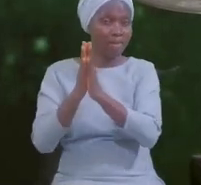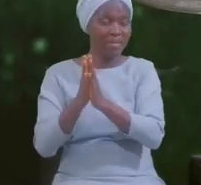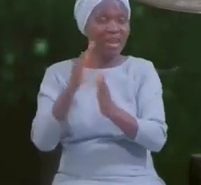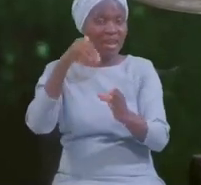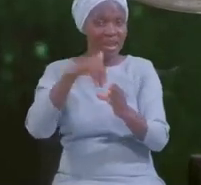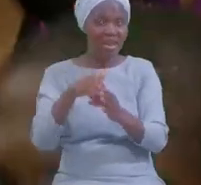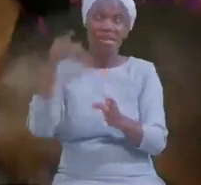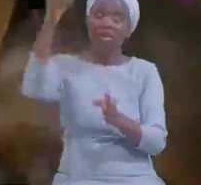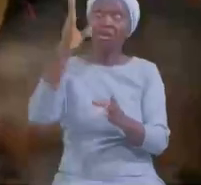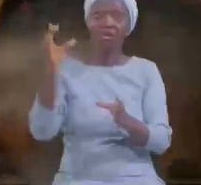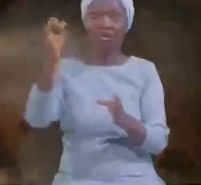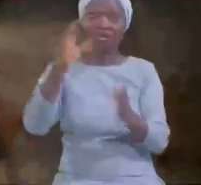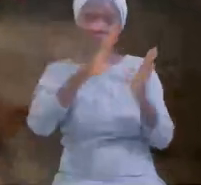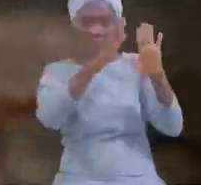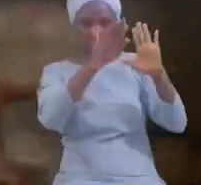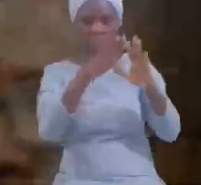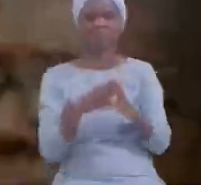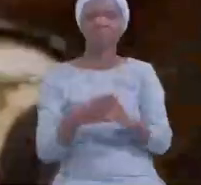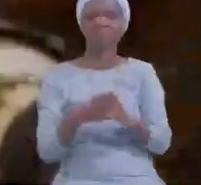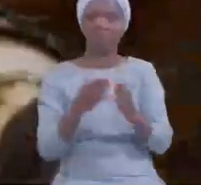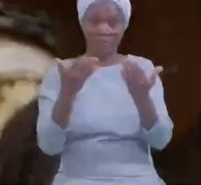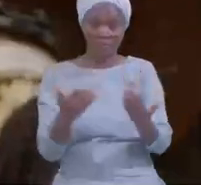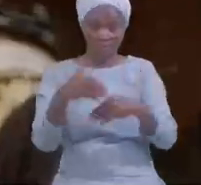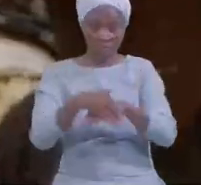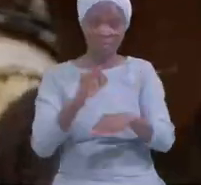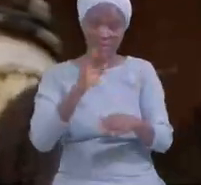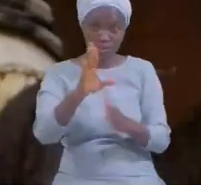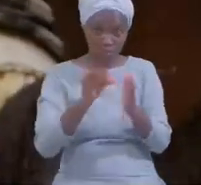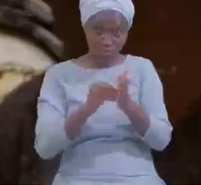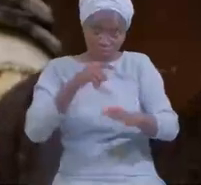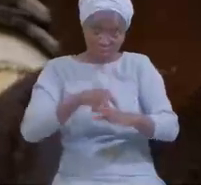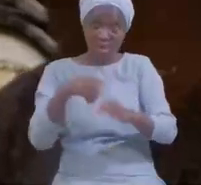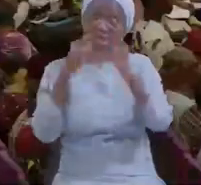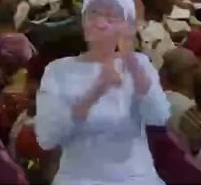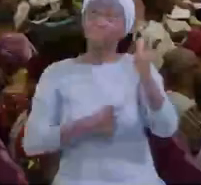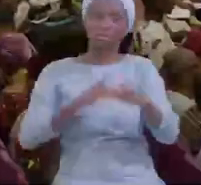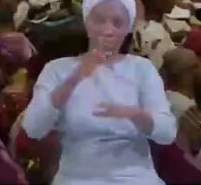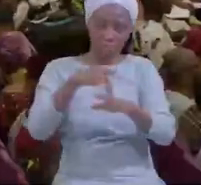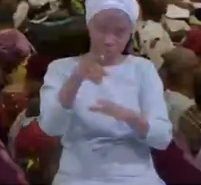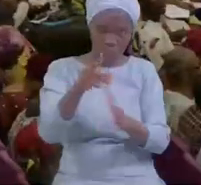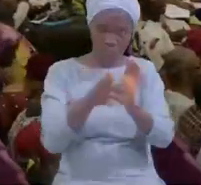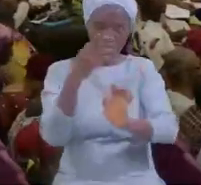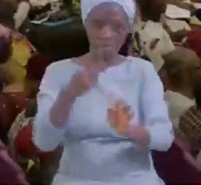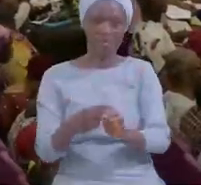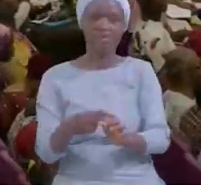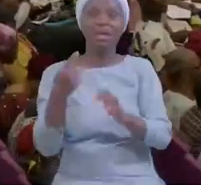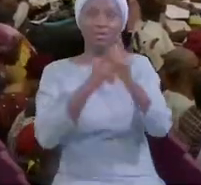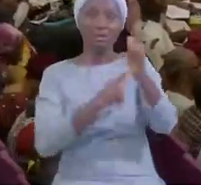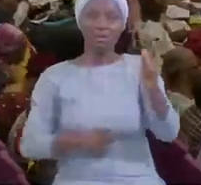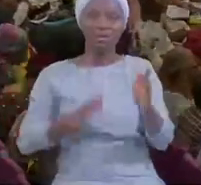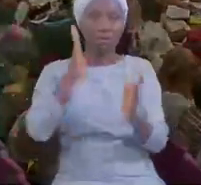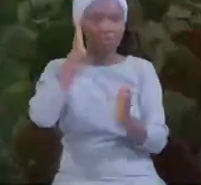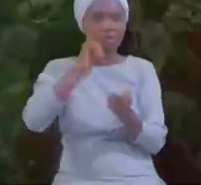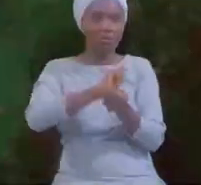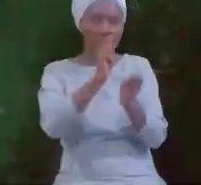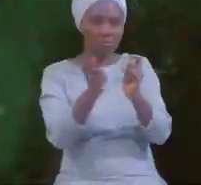Ce soir, c'est votre soirée. Le Seigneur vous touchera. Le Seigneur va changer tout